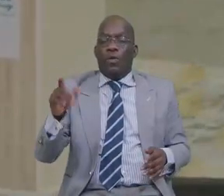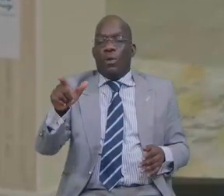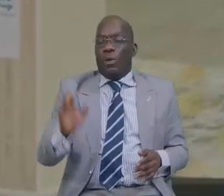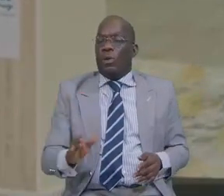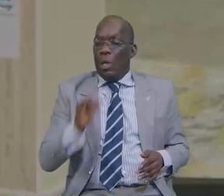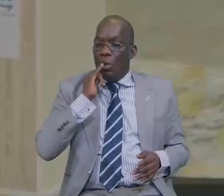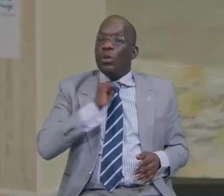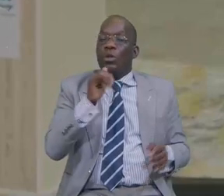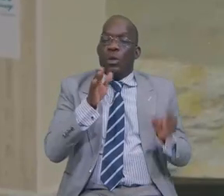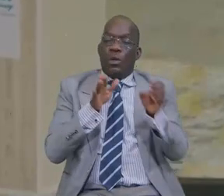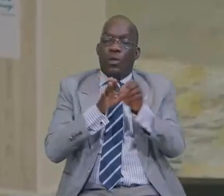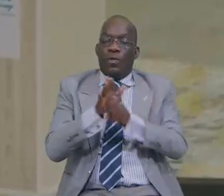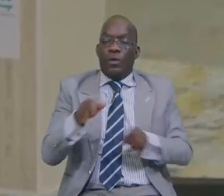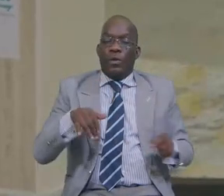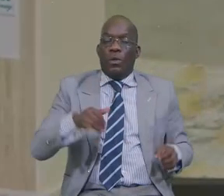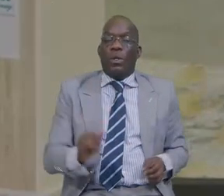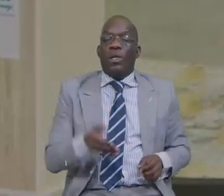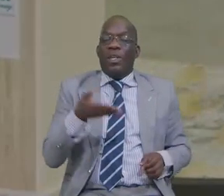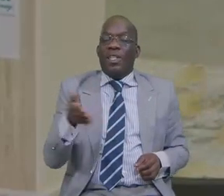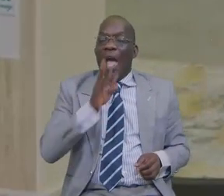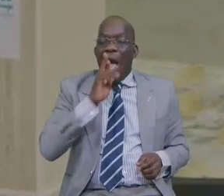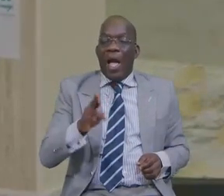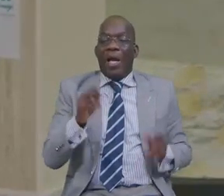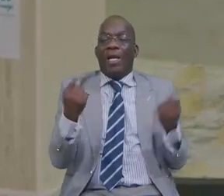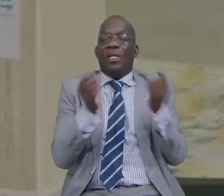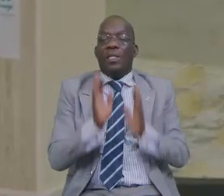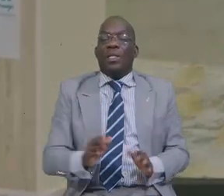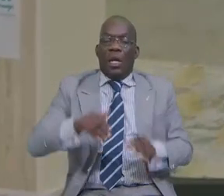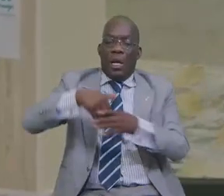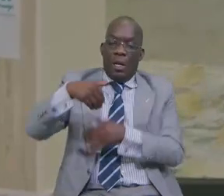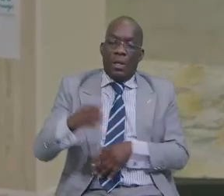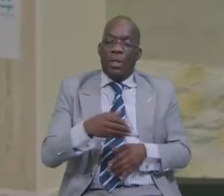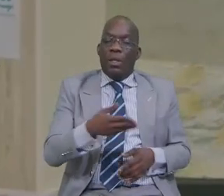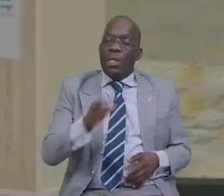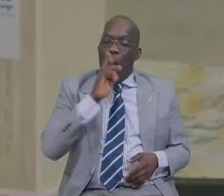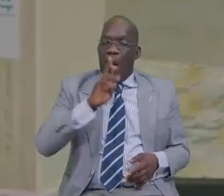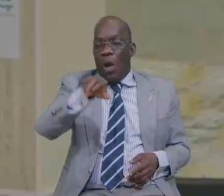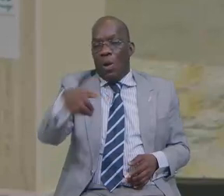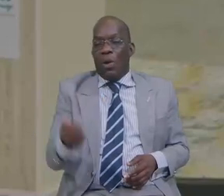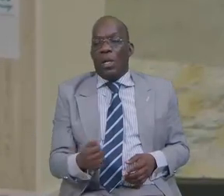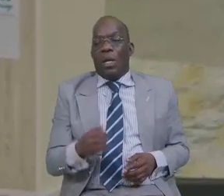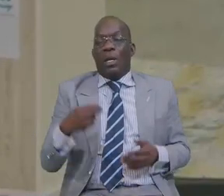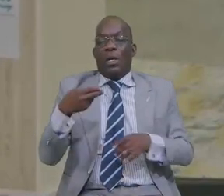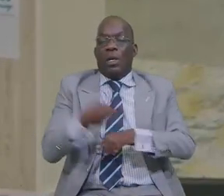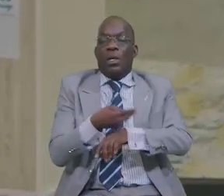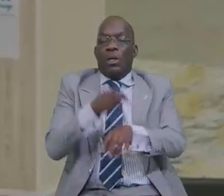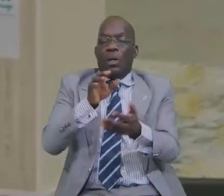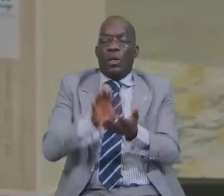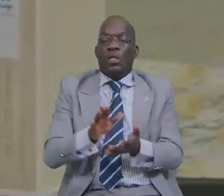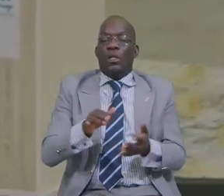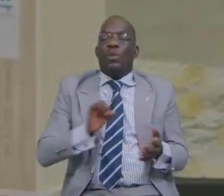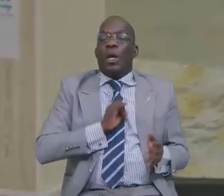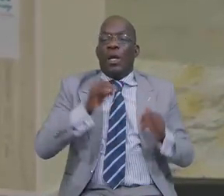pas encore remplie. Il y a des pécheurs au dehors. Il y a d'autres brebis que j'ai qui